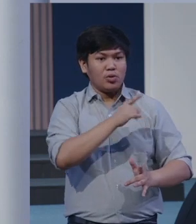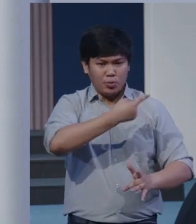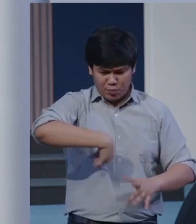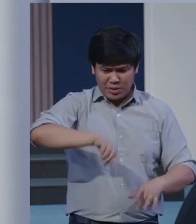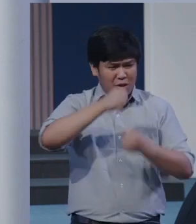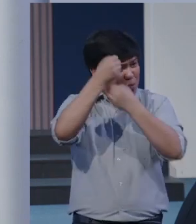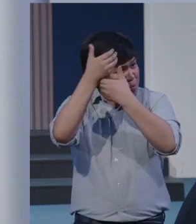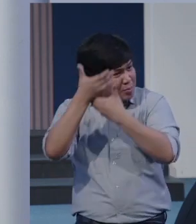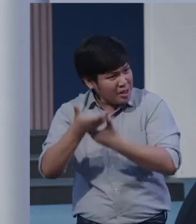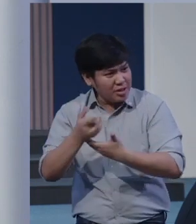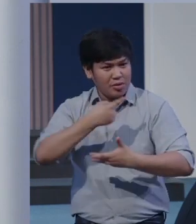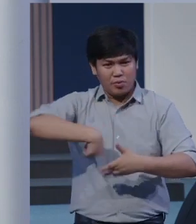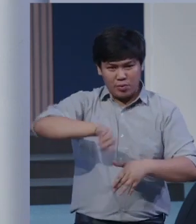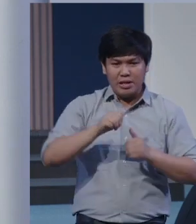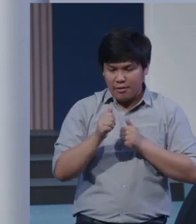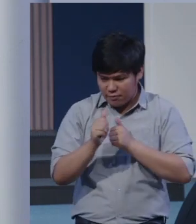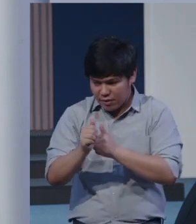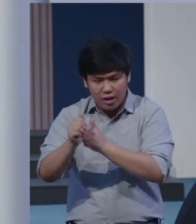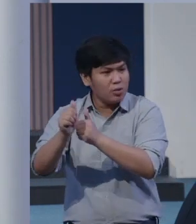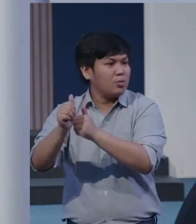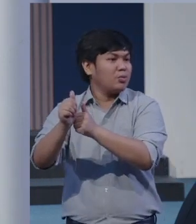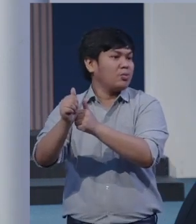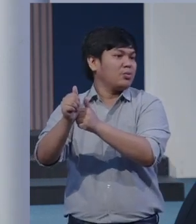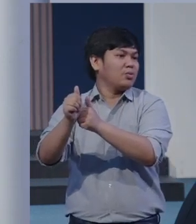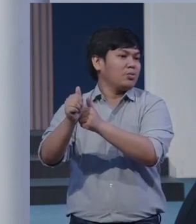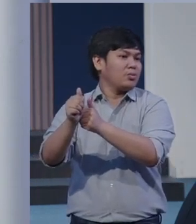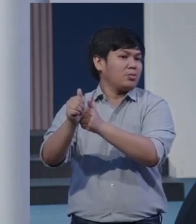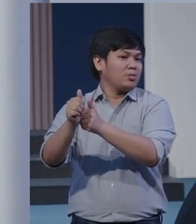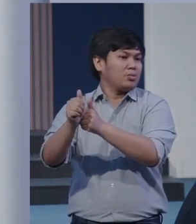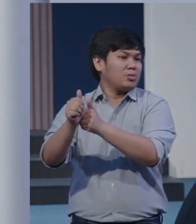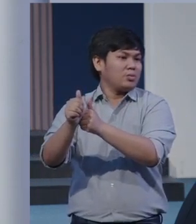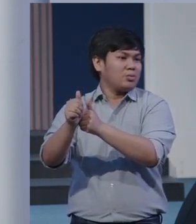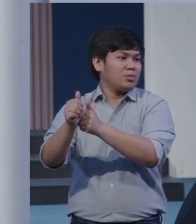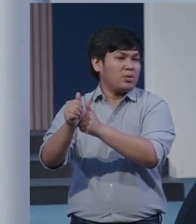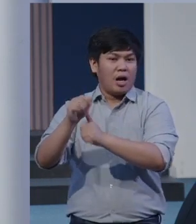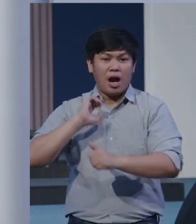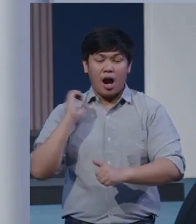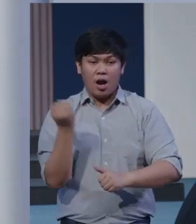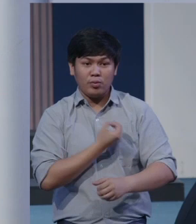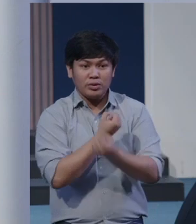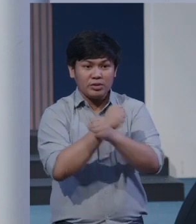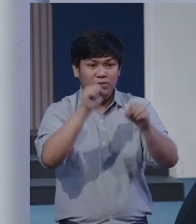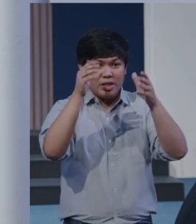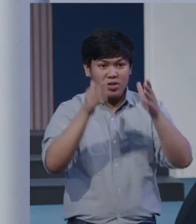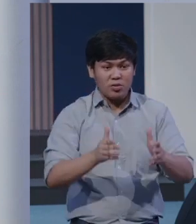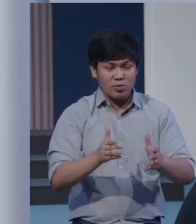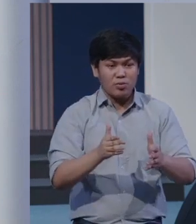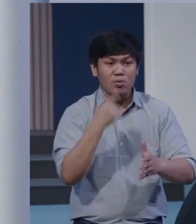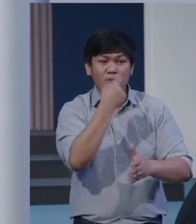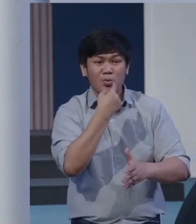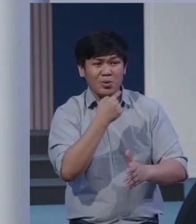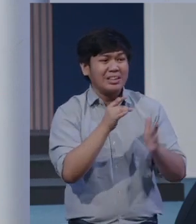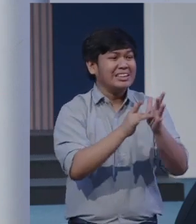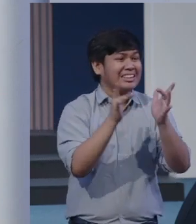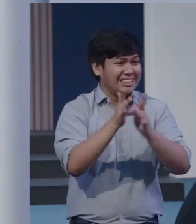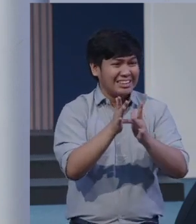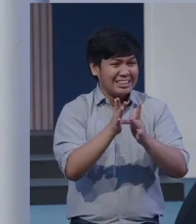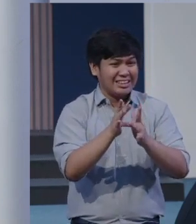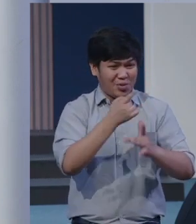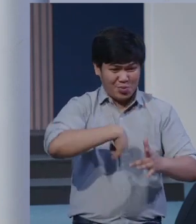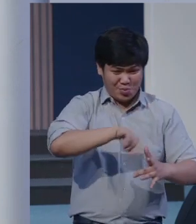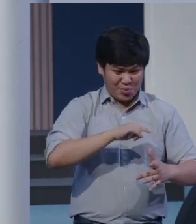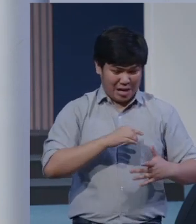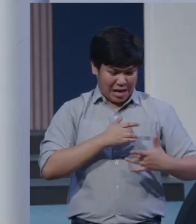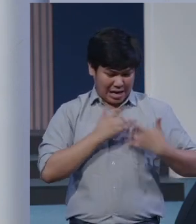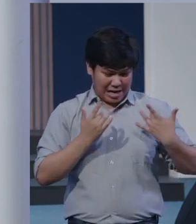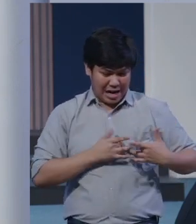katuwiran Union with Christ yun po ang source ng ating Salvation we are in Christ That's